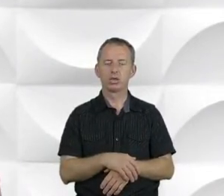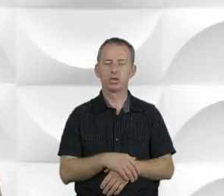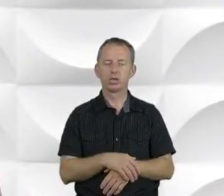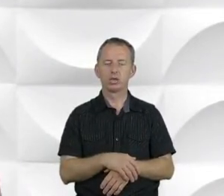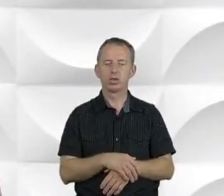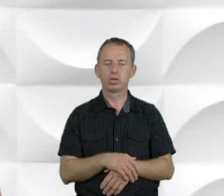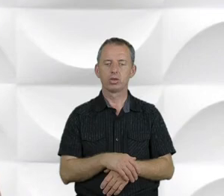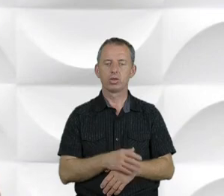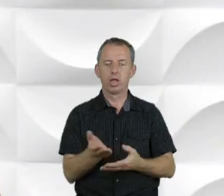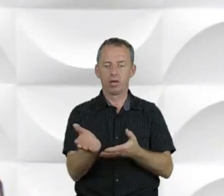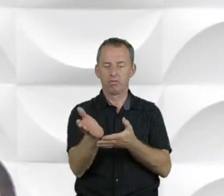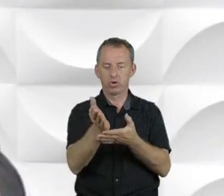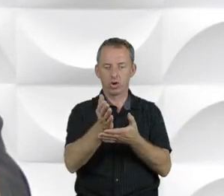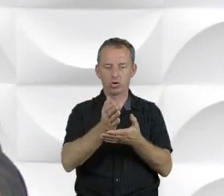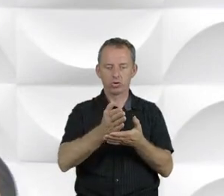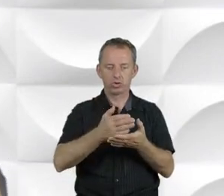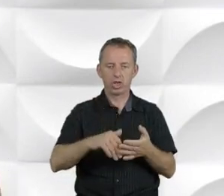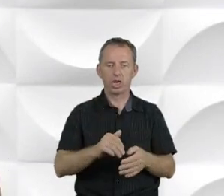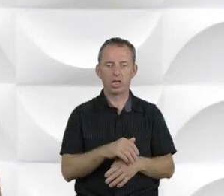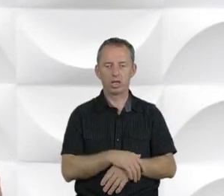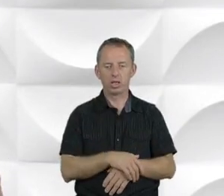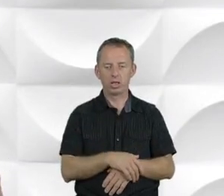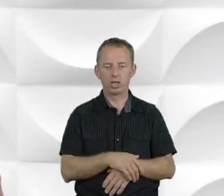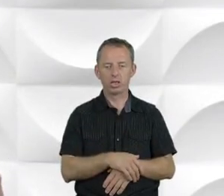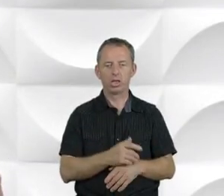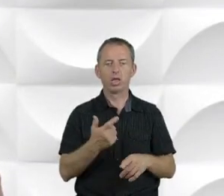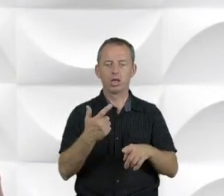W rozdziale